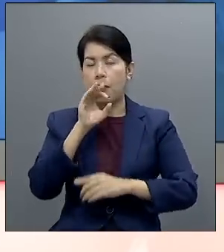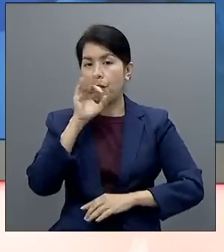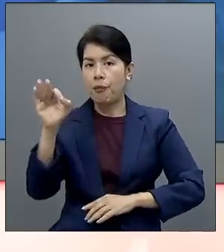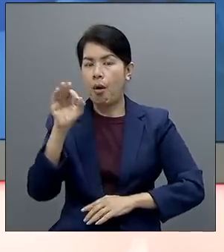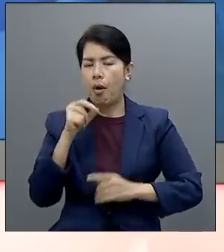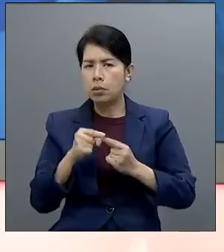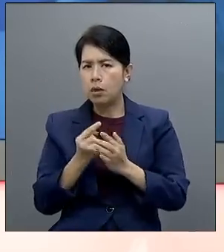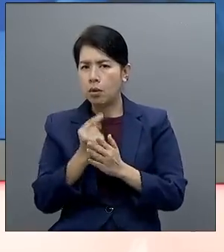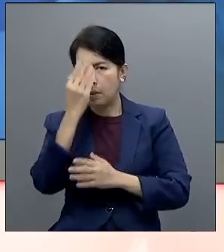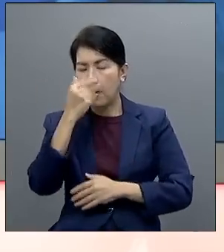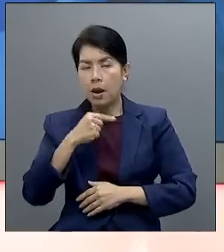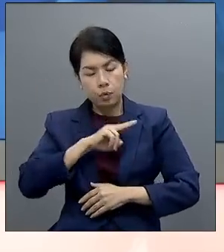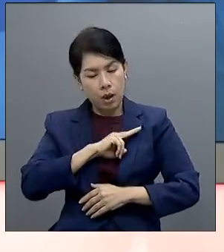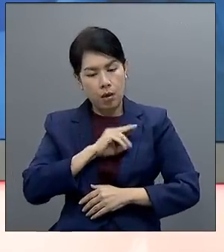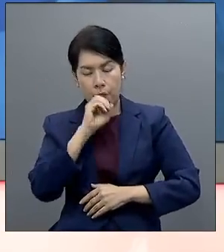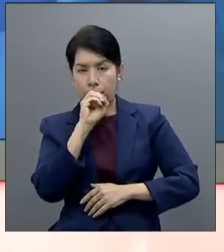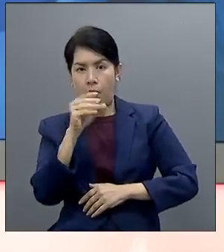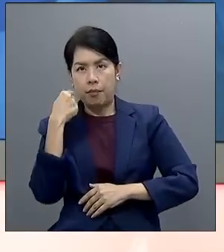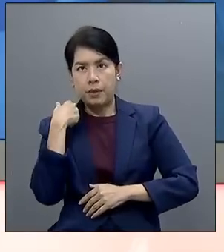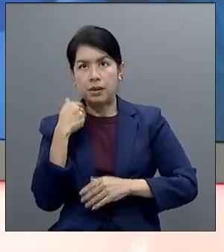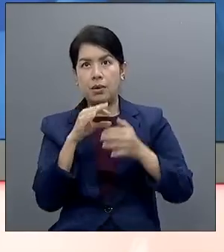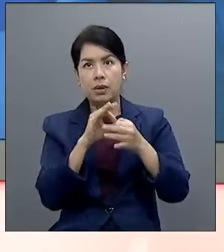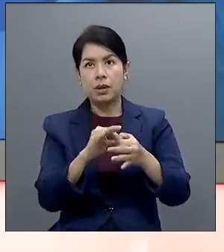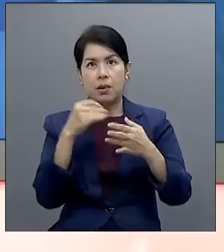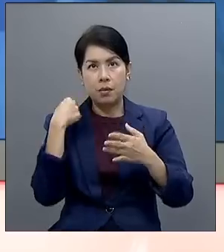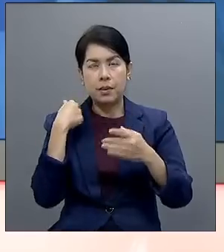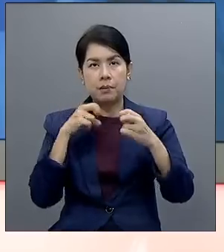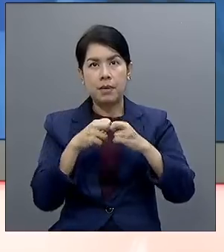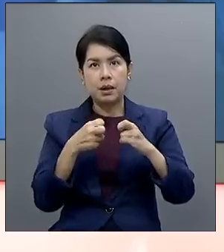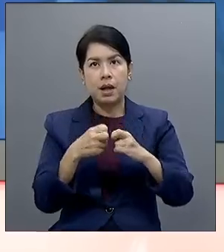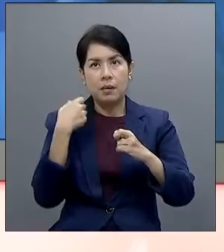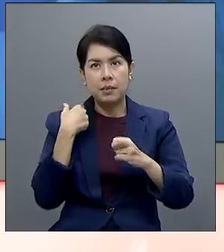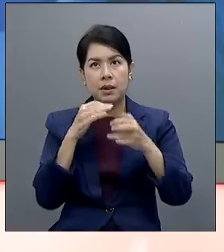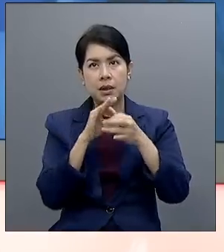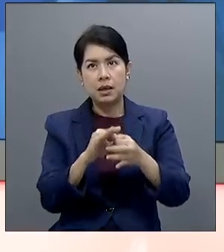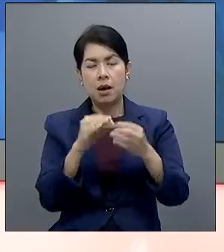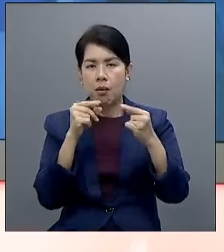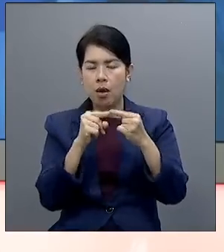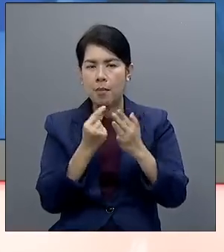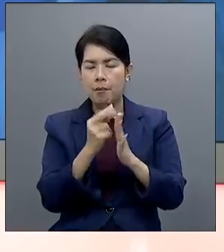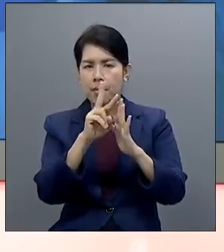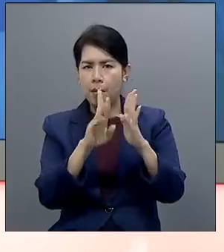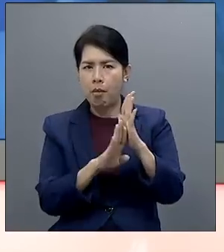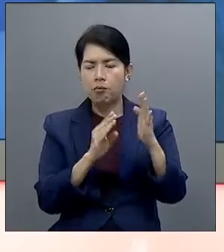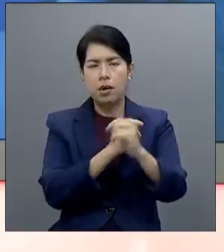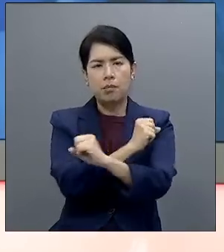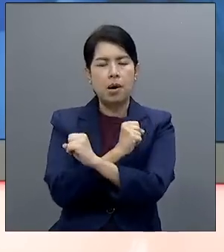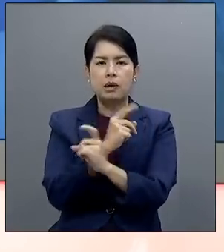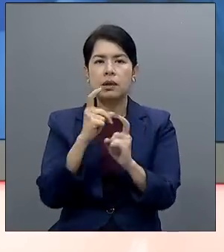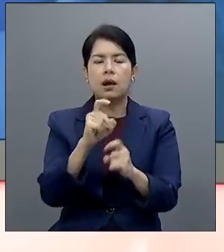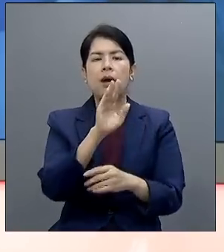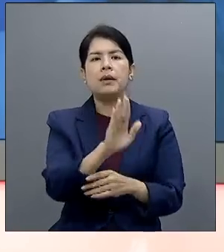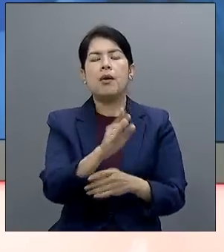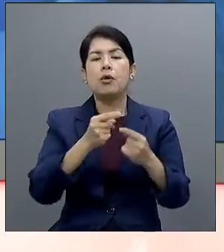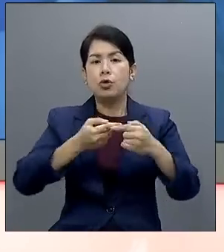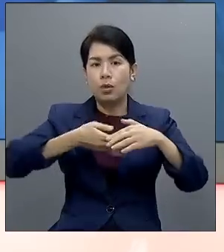ออกเป็นเพราะว่าเขาเนี่ยเป็นคนจุดประเด็นเรื่องปัญหาความปลอดภัยของการออกแบบเรือไททานิคและการควบคุมคุณภาพค่ะโดย